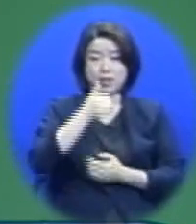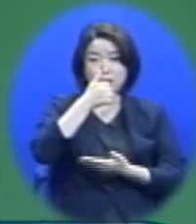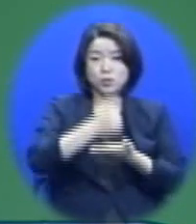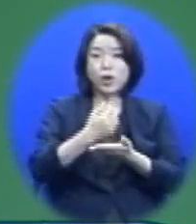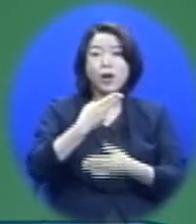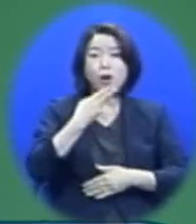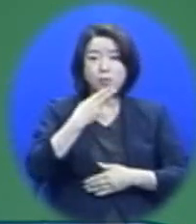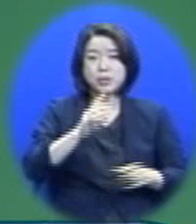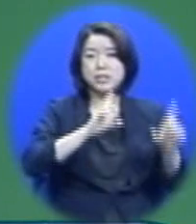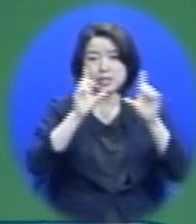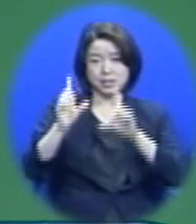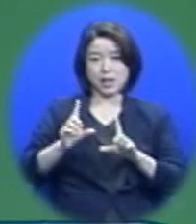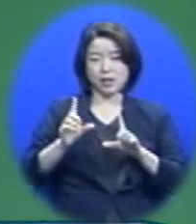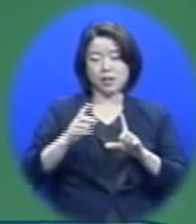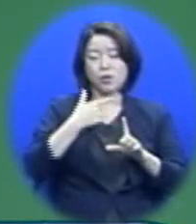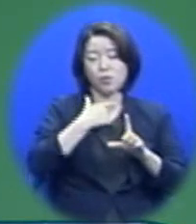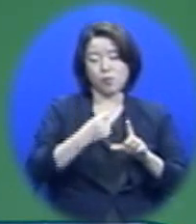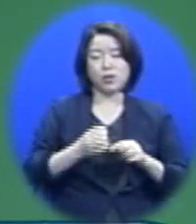삶을 살기를.